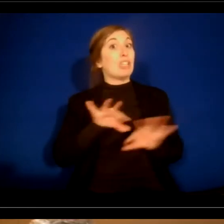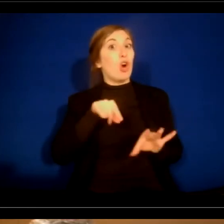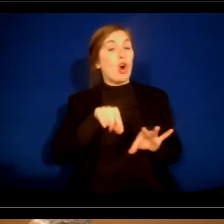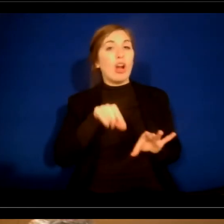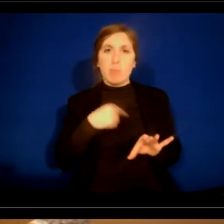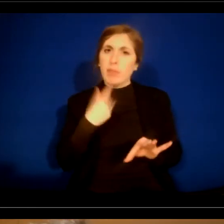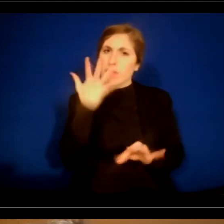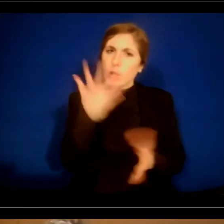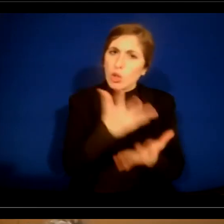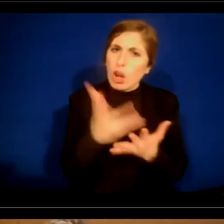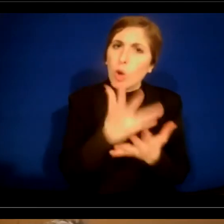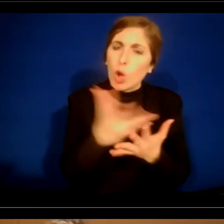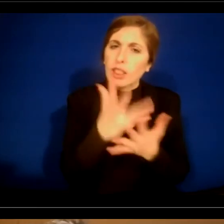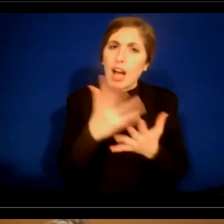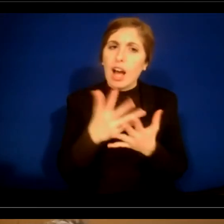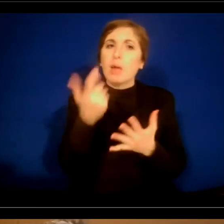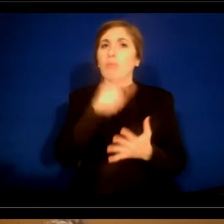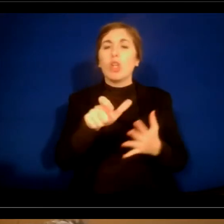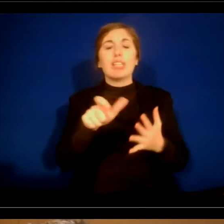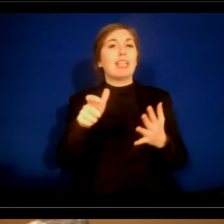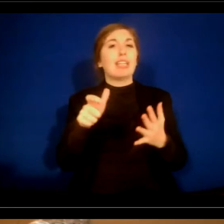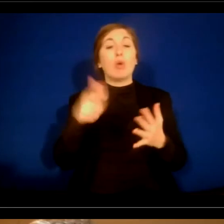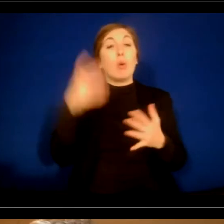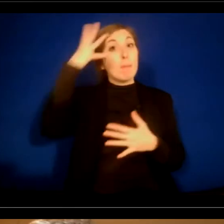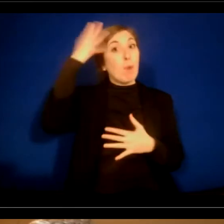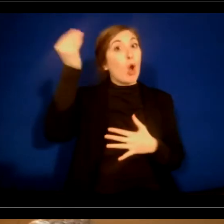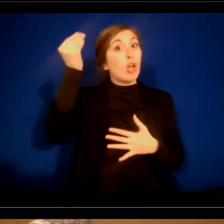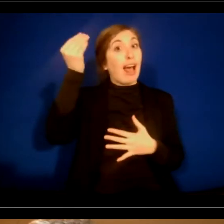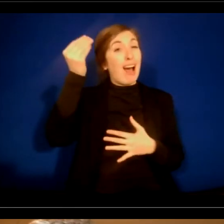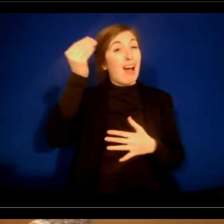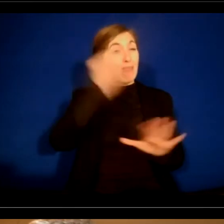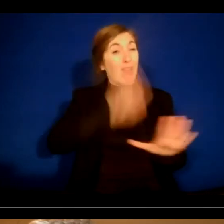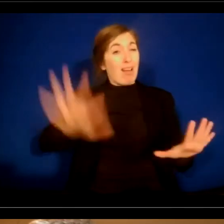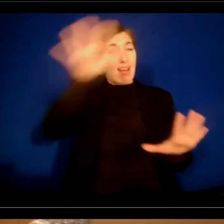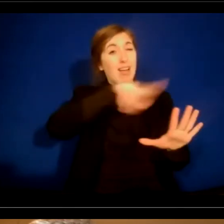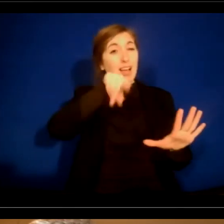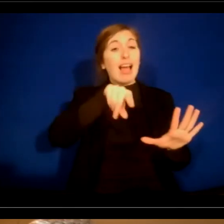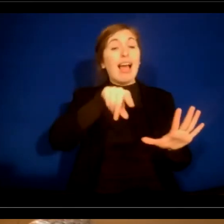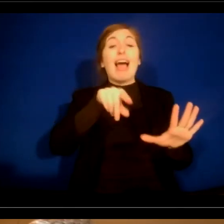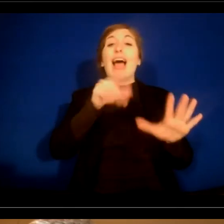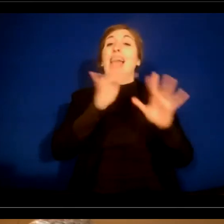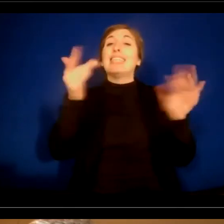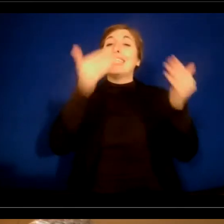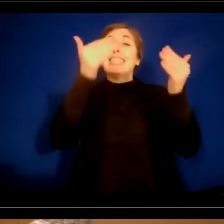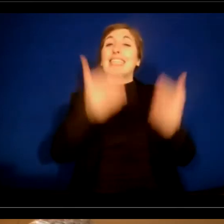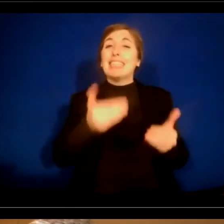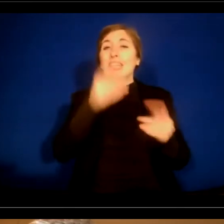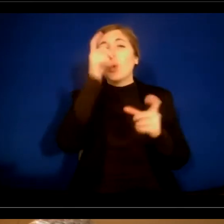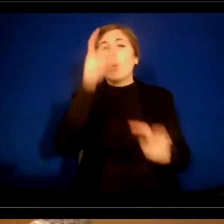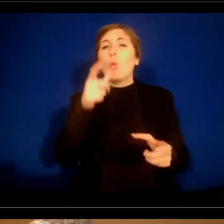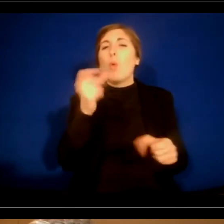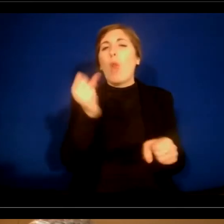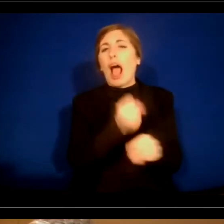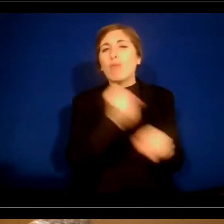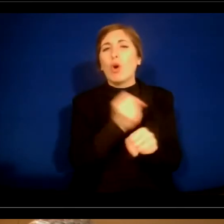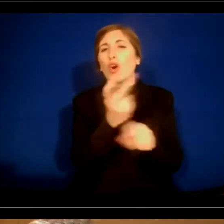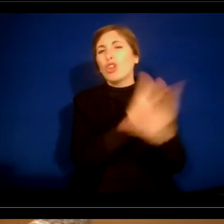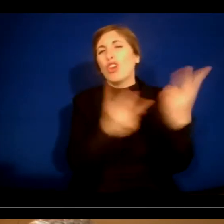condividere perché i siti web in Moldavia, quelli di job, quelli di ricerca di